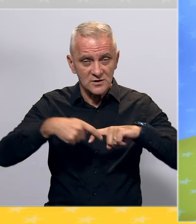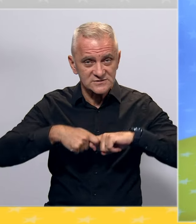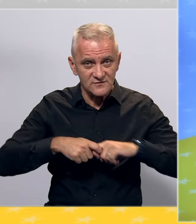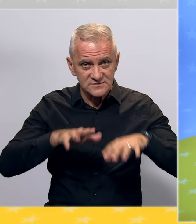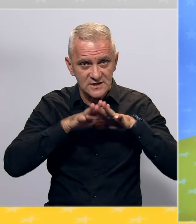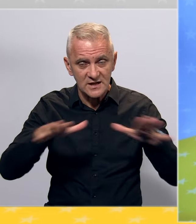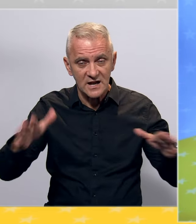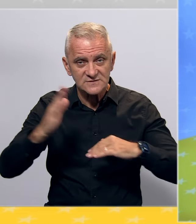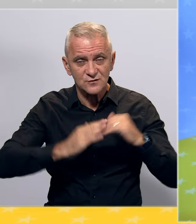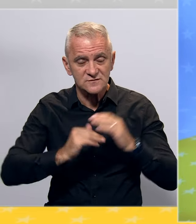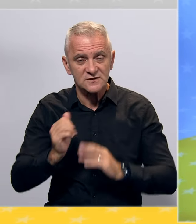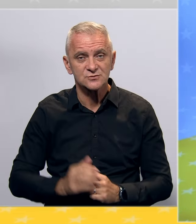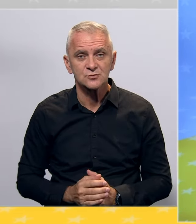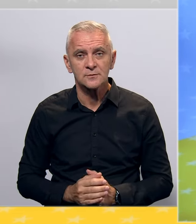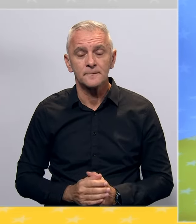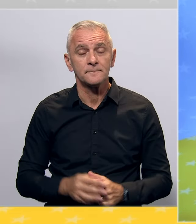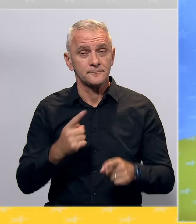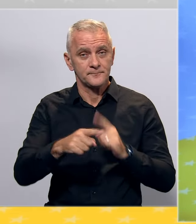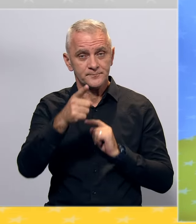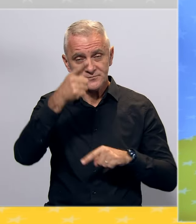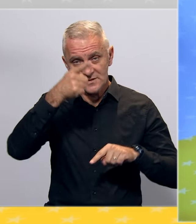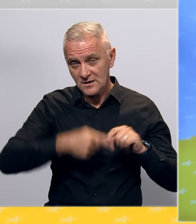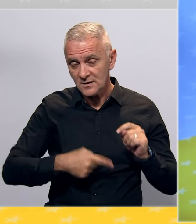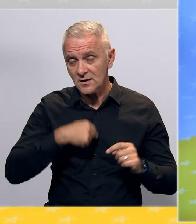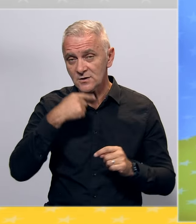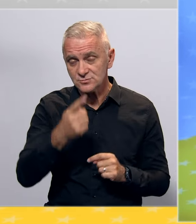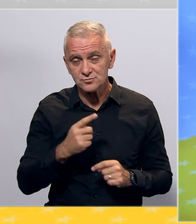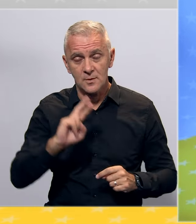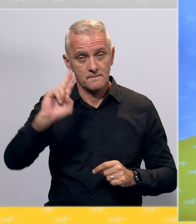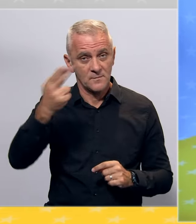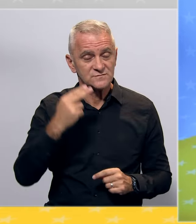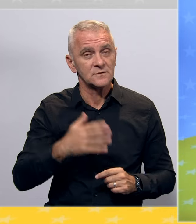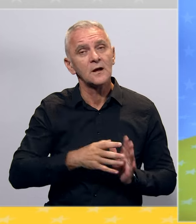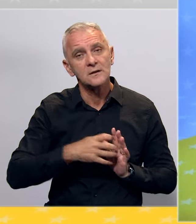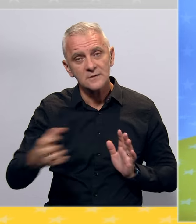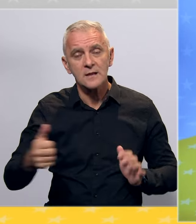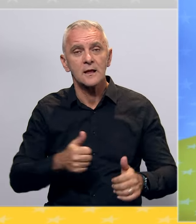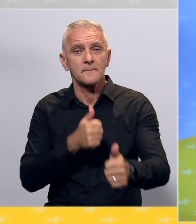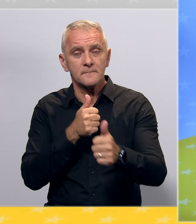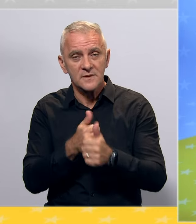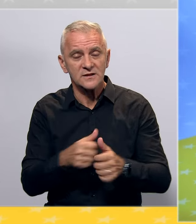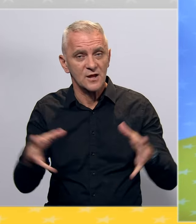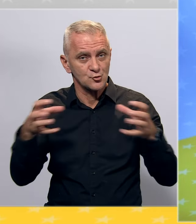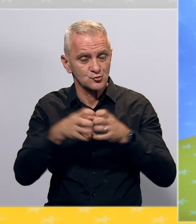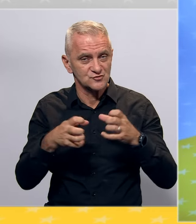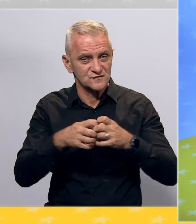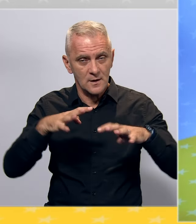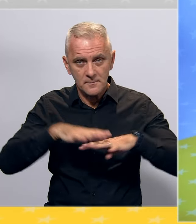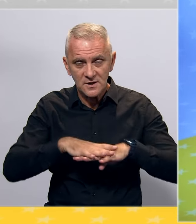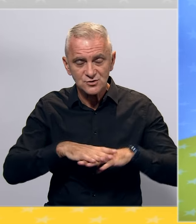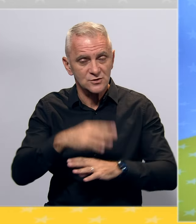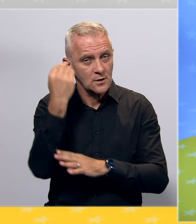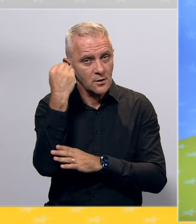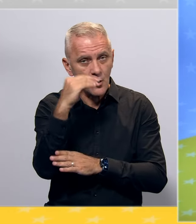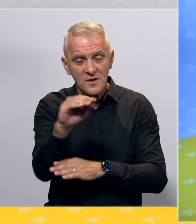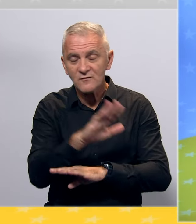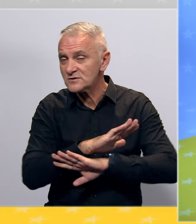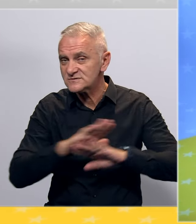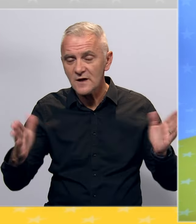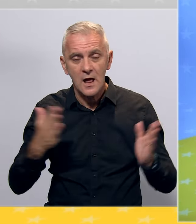razvoj infrastrukture. Stoga na koncu želim vas pozvati da nas i dalje pratite na društvenim mrežama, objavljujemo sve